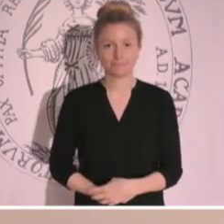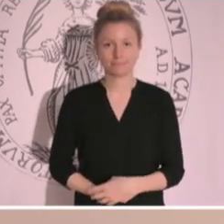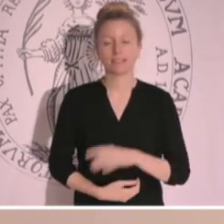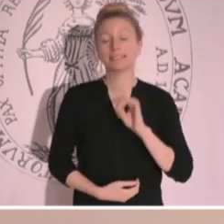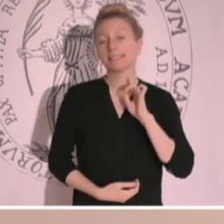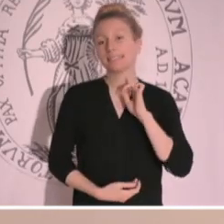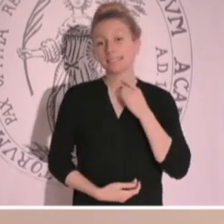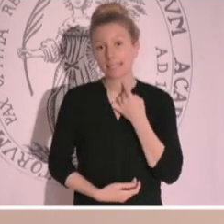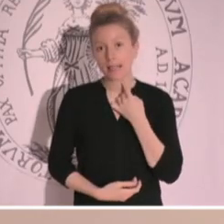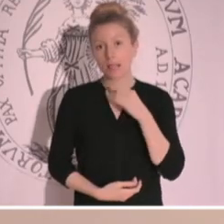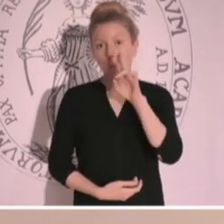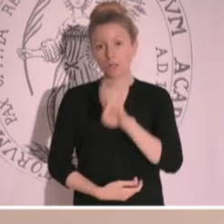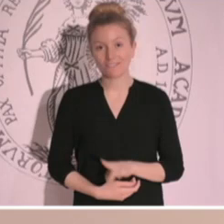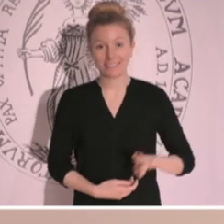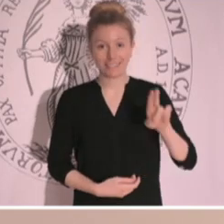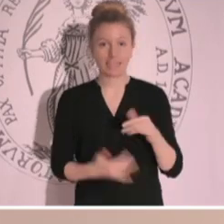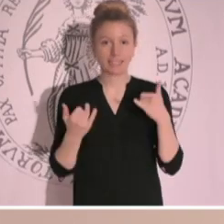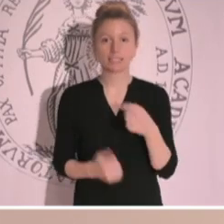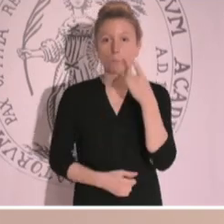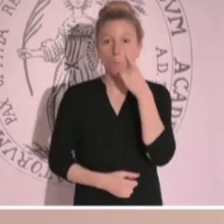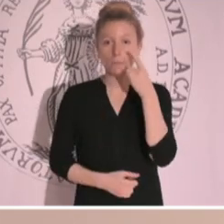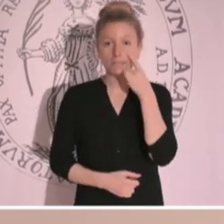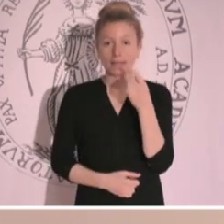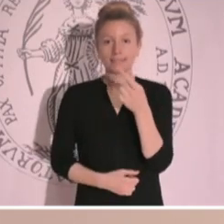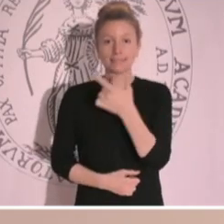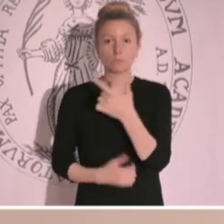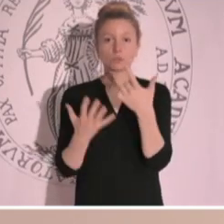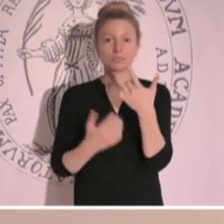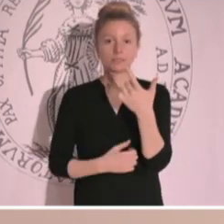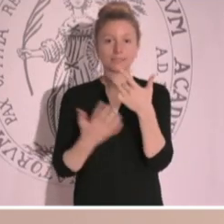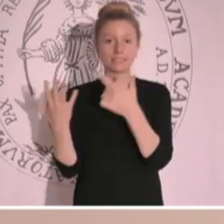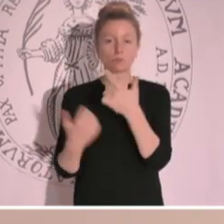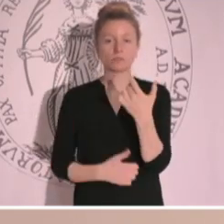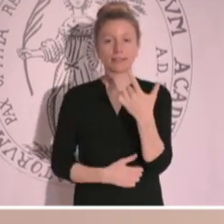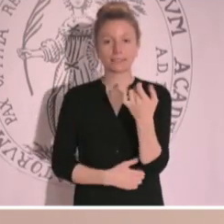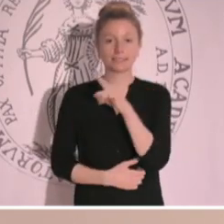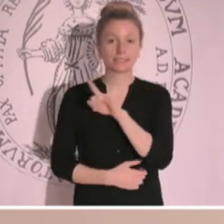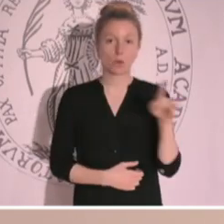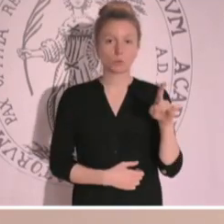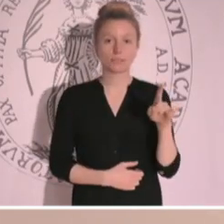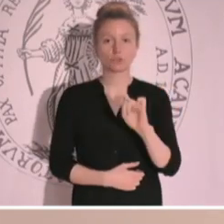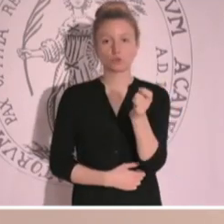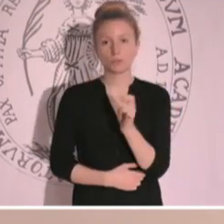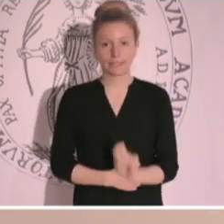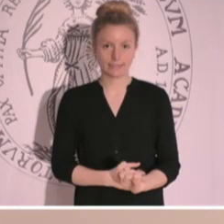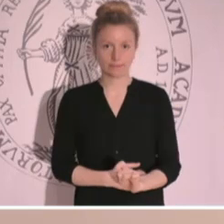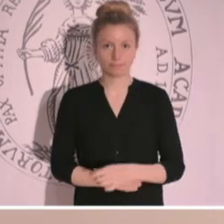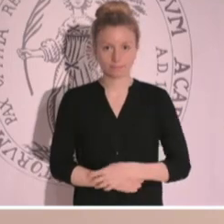als 27.000 Studierenden ist in 8 Fakultäten aufgeteilt, in deren Spitze